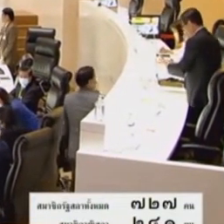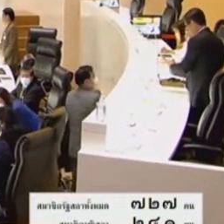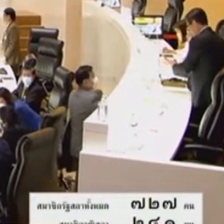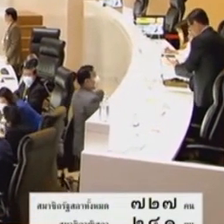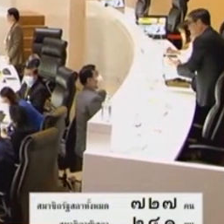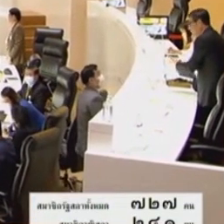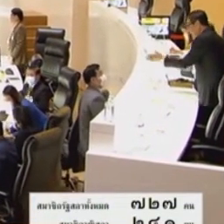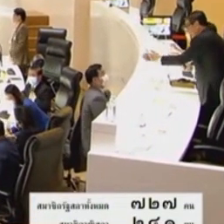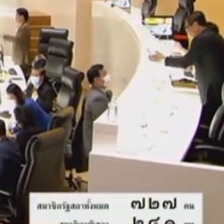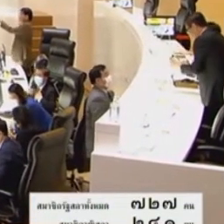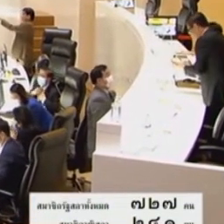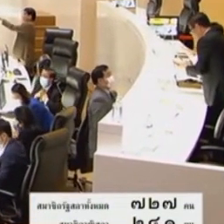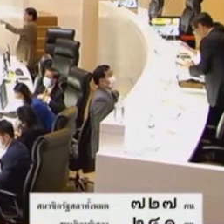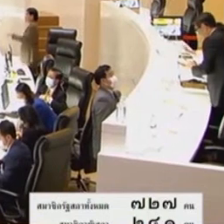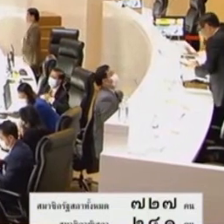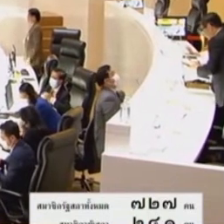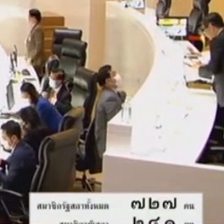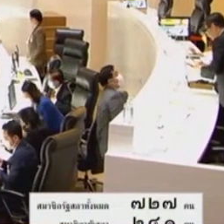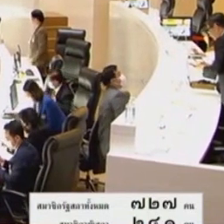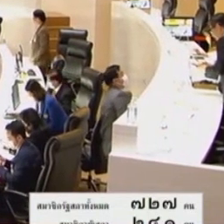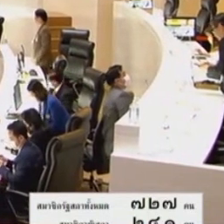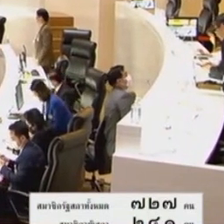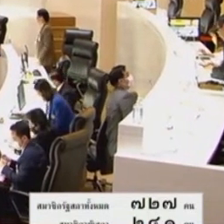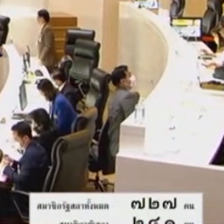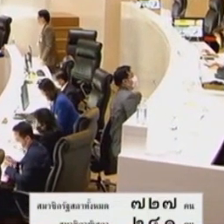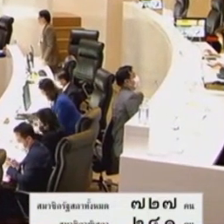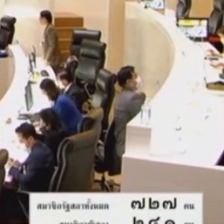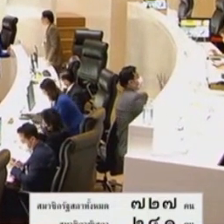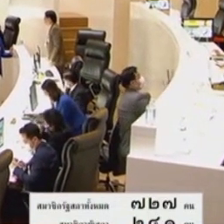ะหลบหนีหรือว่ามีเหตุจำเป็นตามกฎหมายบัญญัติ